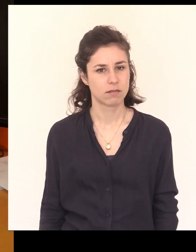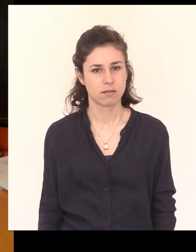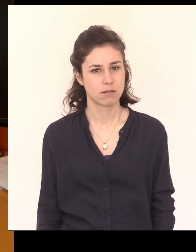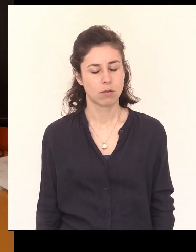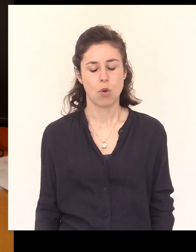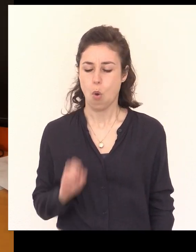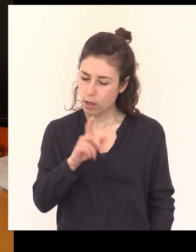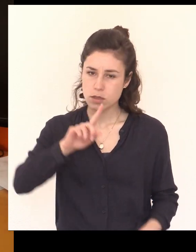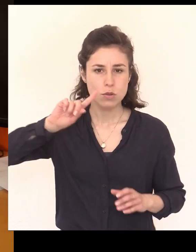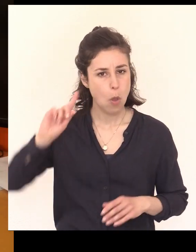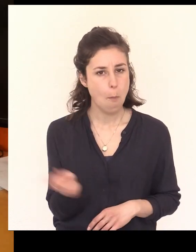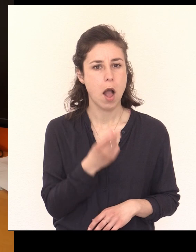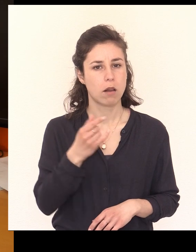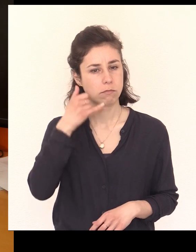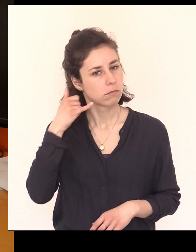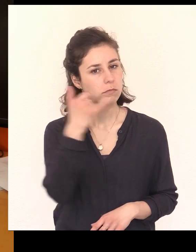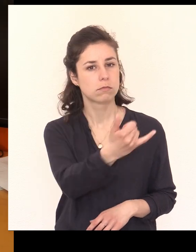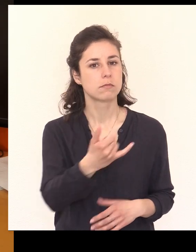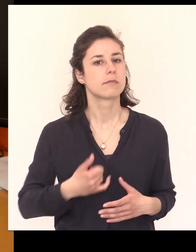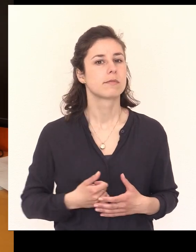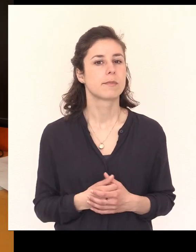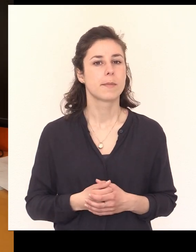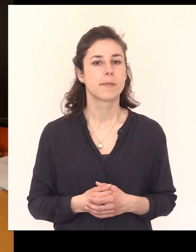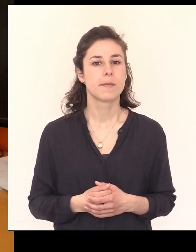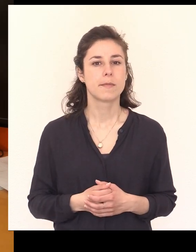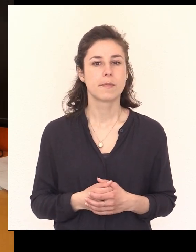mich. Und nochmal.